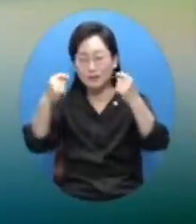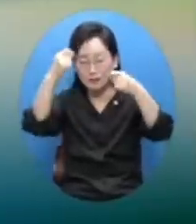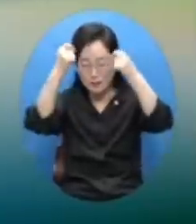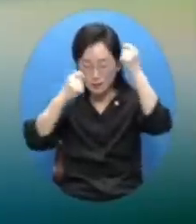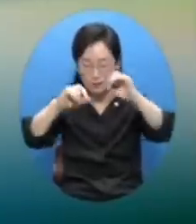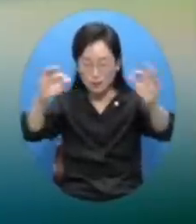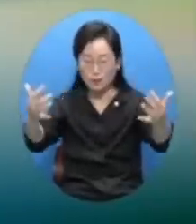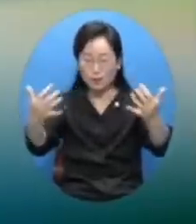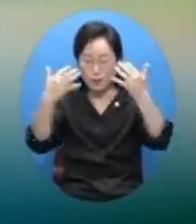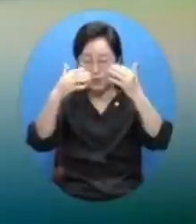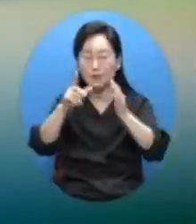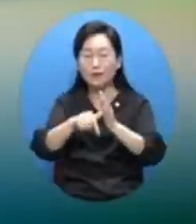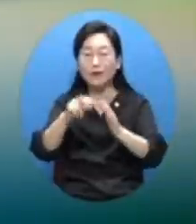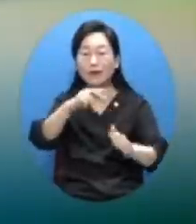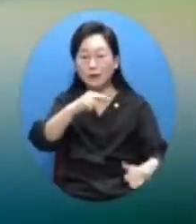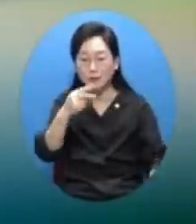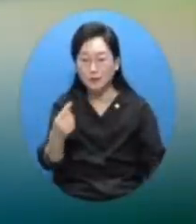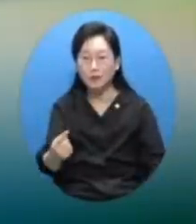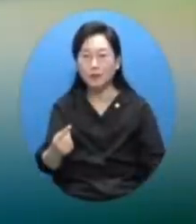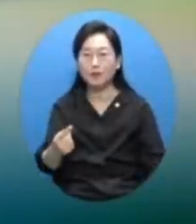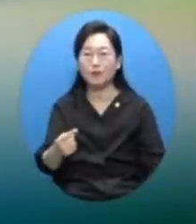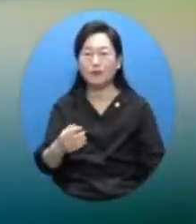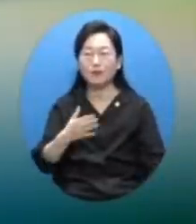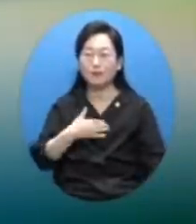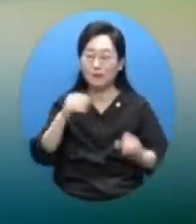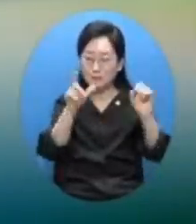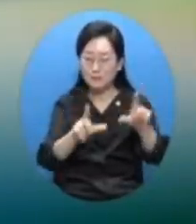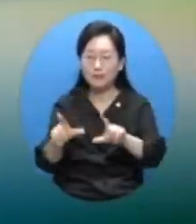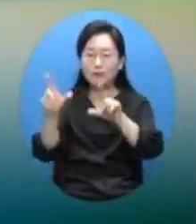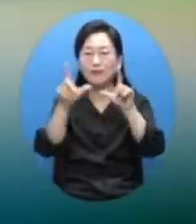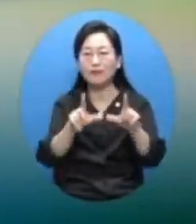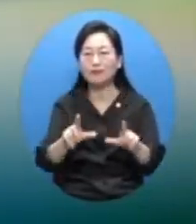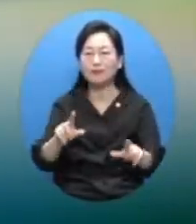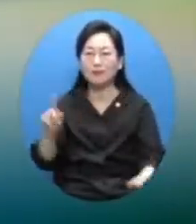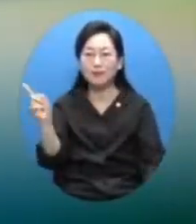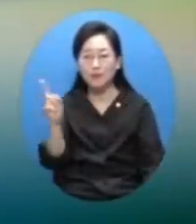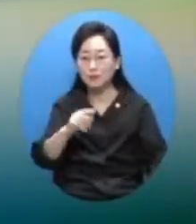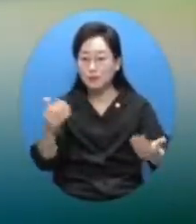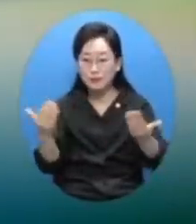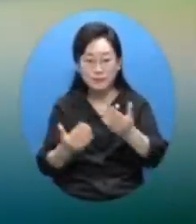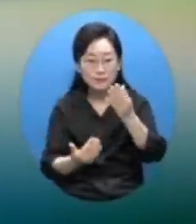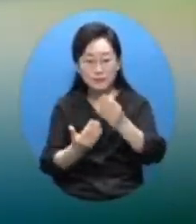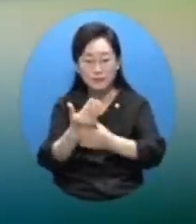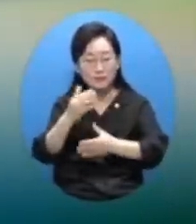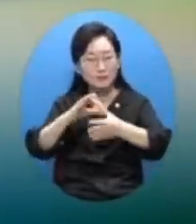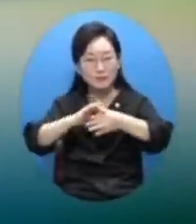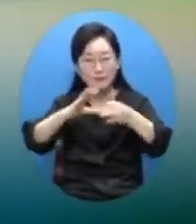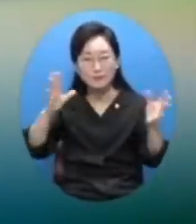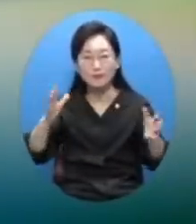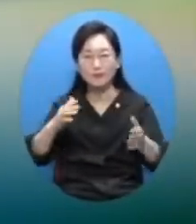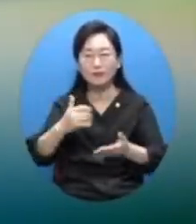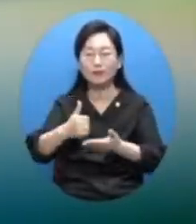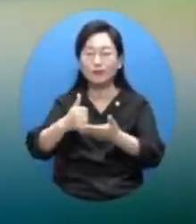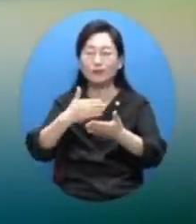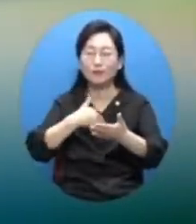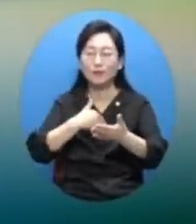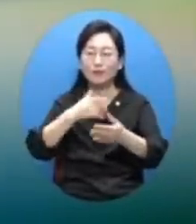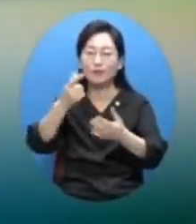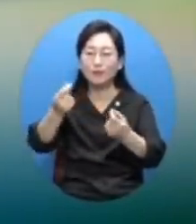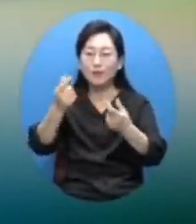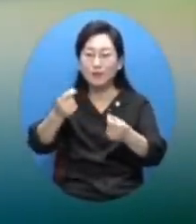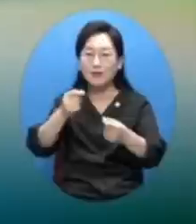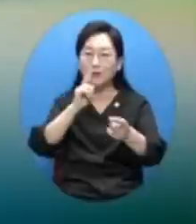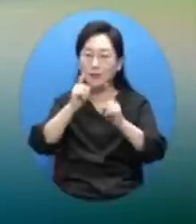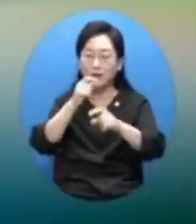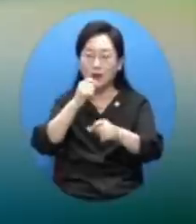파도 같은 슬픔이 몰았을 때도 말해볼 마일라 다오 내 삶에 어떤 일이 생길지 주인 날 이렇게